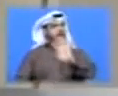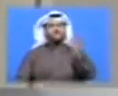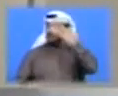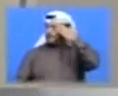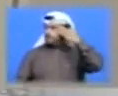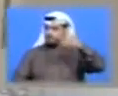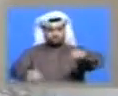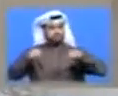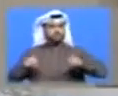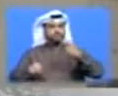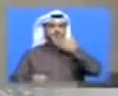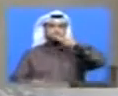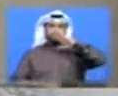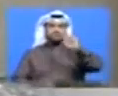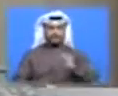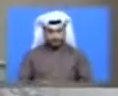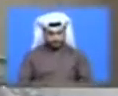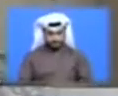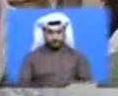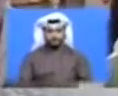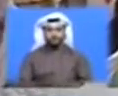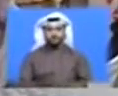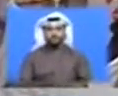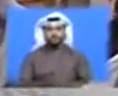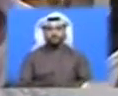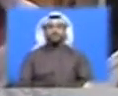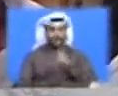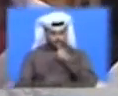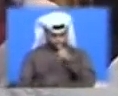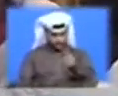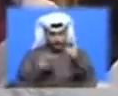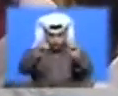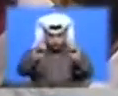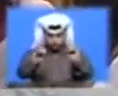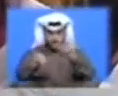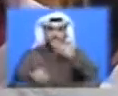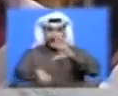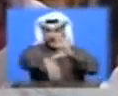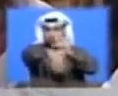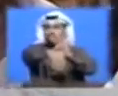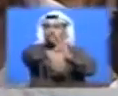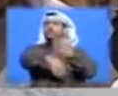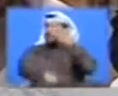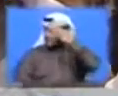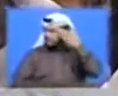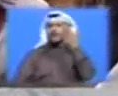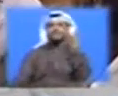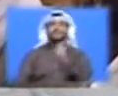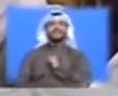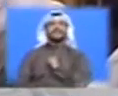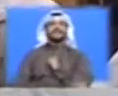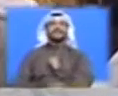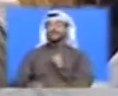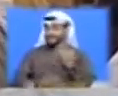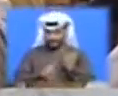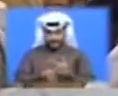كيفية التعامل مع المصابين. وبكل شفافية نقول ان الحالات متواجدة، لان هذا طبعا موسم